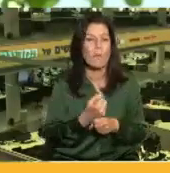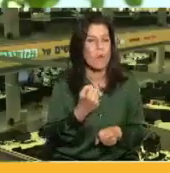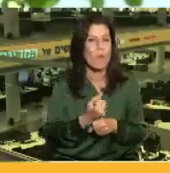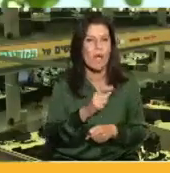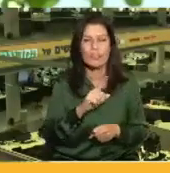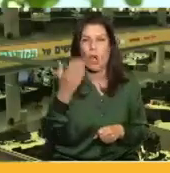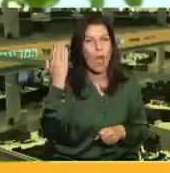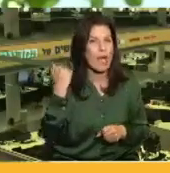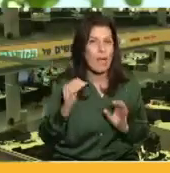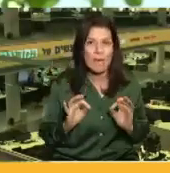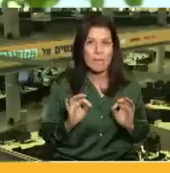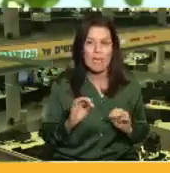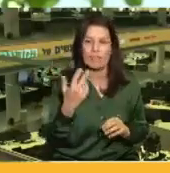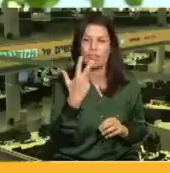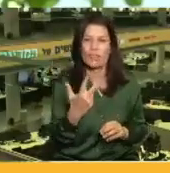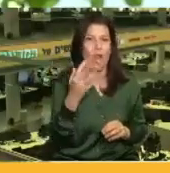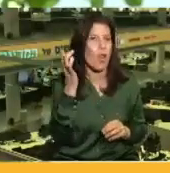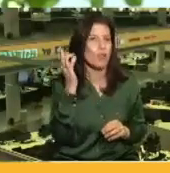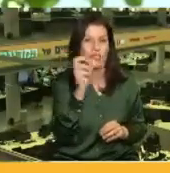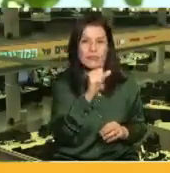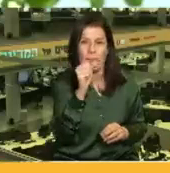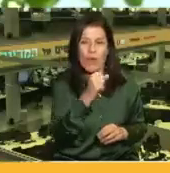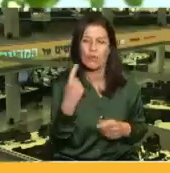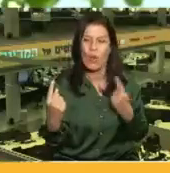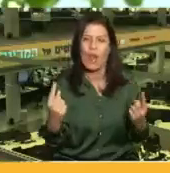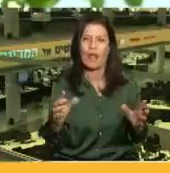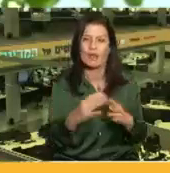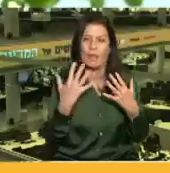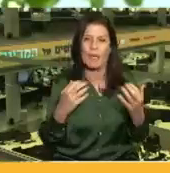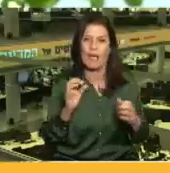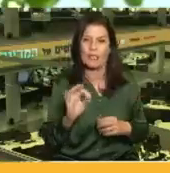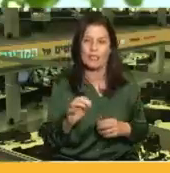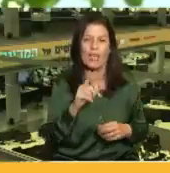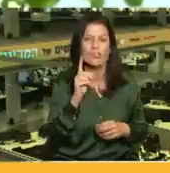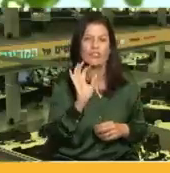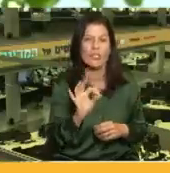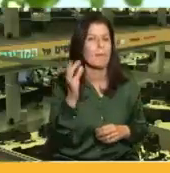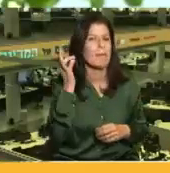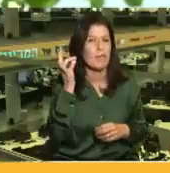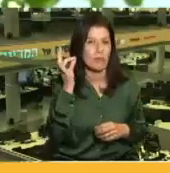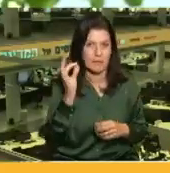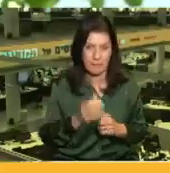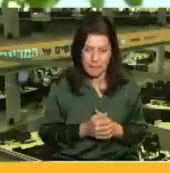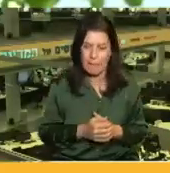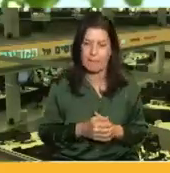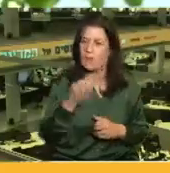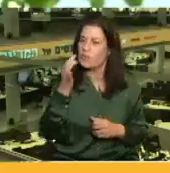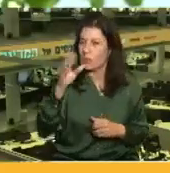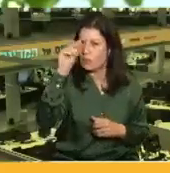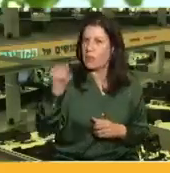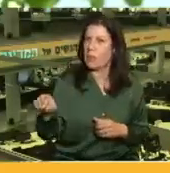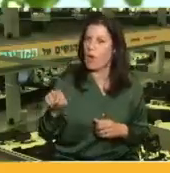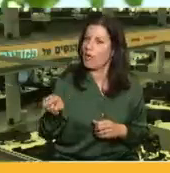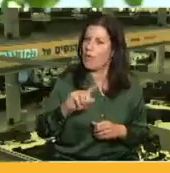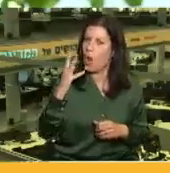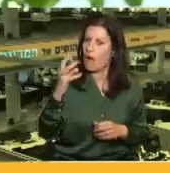של שלוש זמרות, שכל אחת מאיתנו יש לה את הקהל שלה, וזה באמת שיר פגז שנקרא בנות. ושאלתי את הבחור, הוא אומר לי, אמרתי, אני יודעת שלא אהבת את השיר